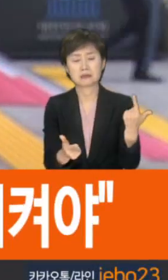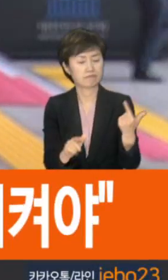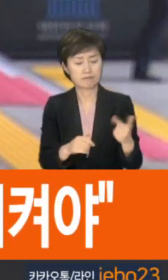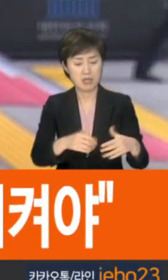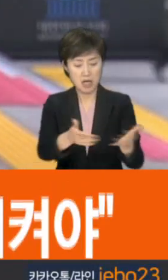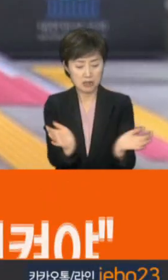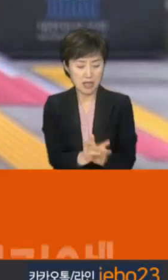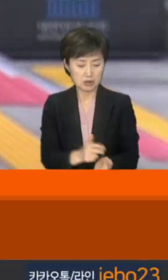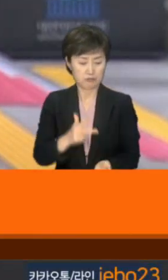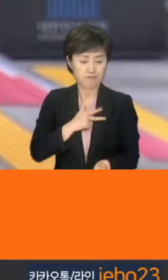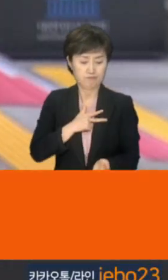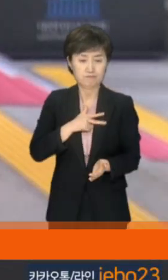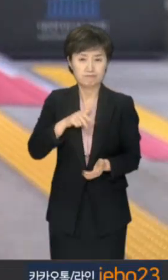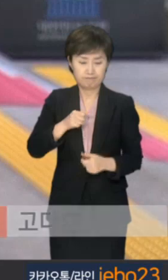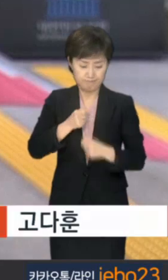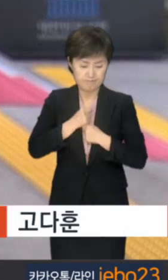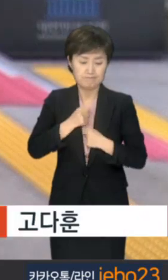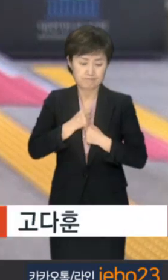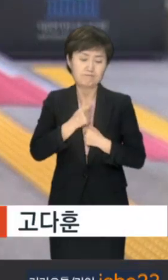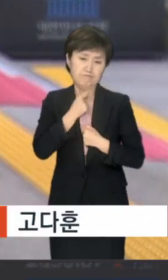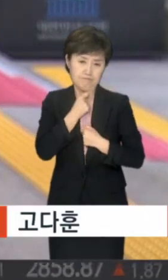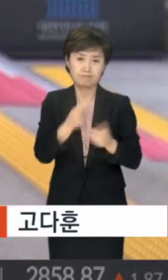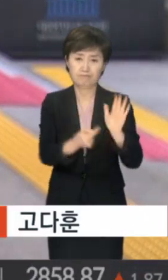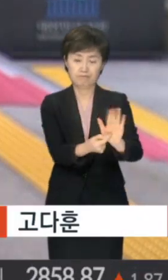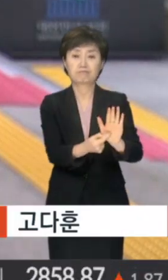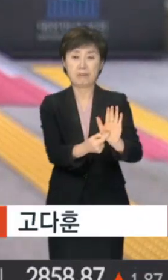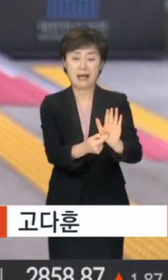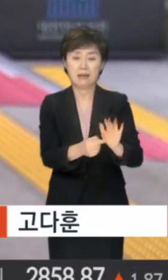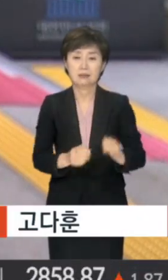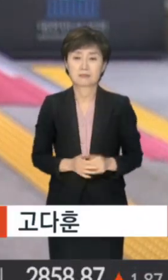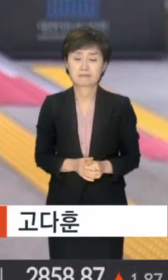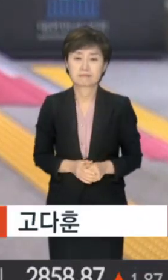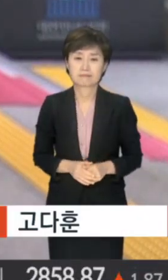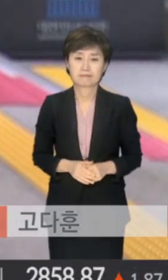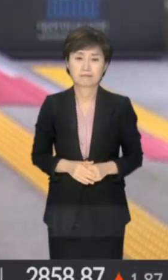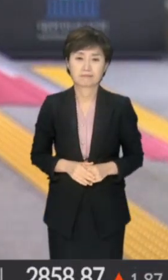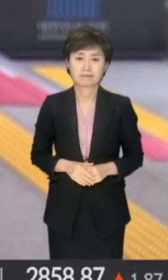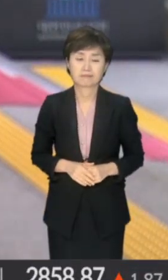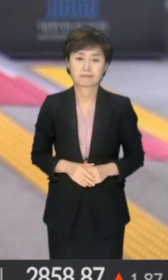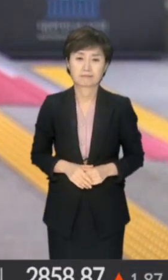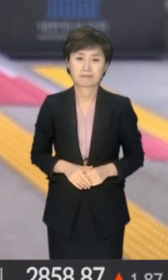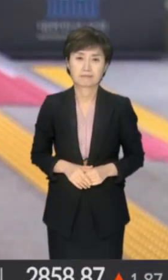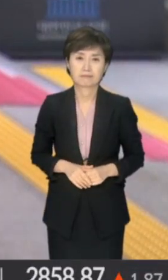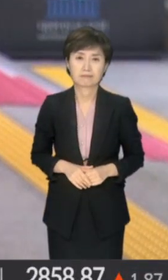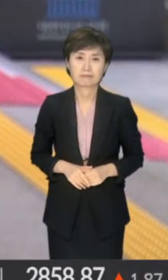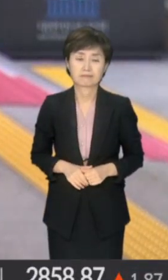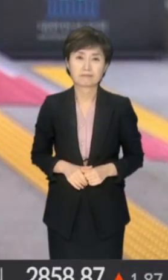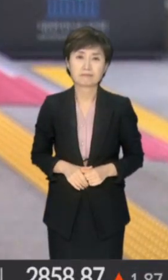정체성을 지키는 범위 안에서 하는 게 맞다고 재차 비판했습니다. 지금까지 국회에서 전해드렸습니다.